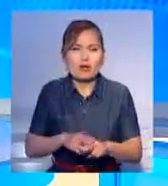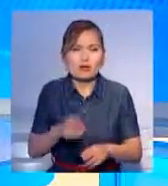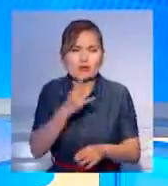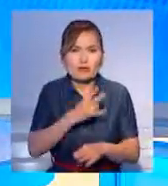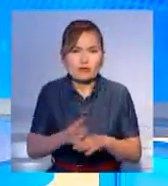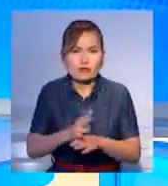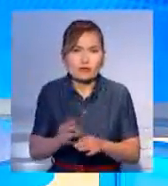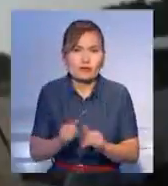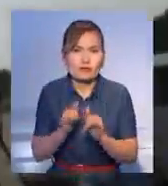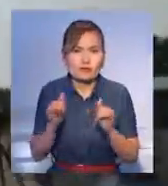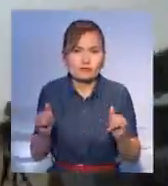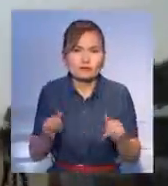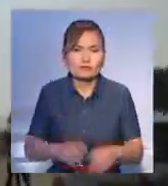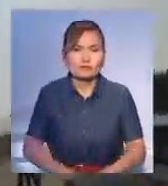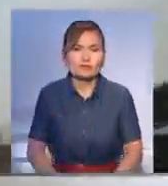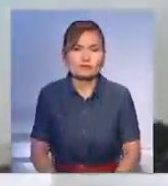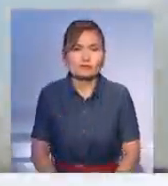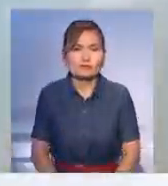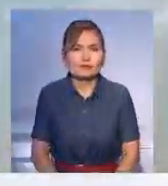көшкен.